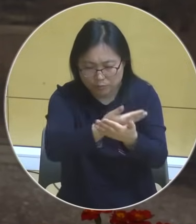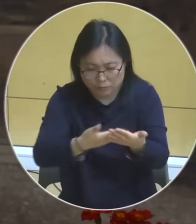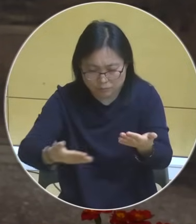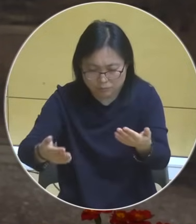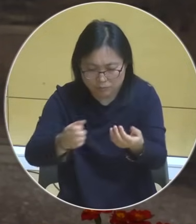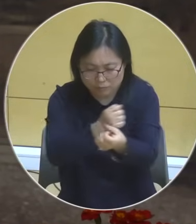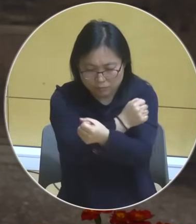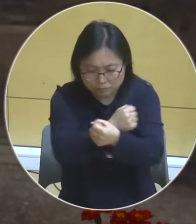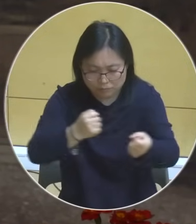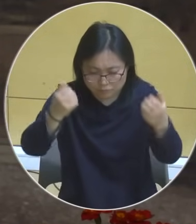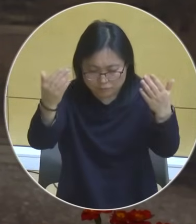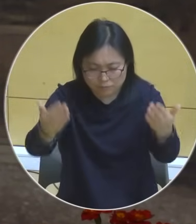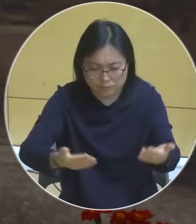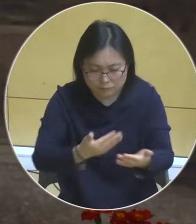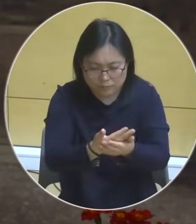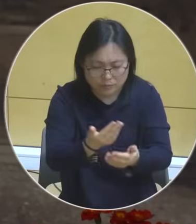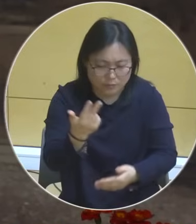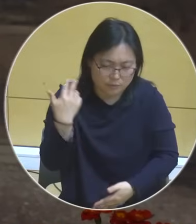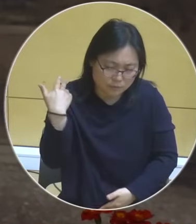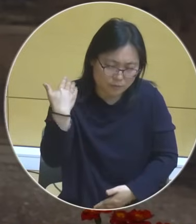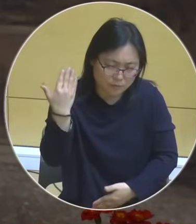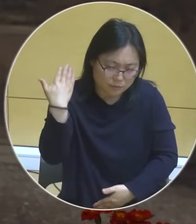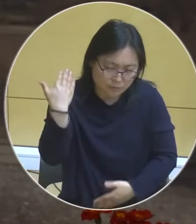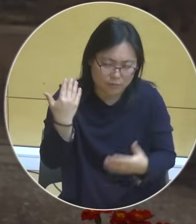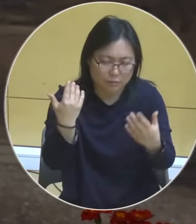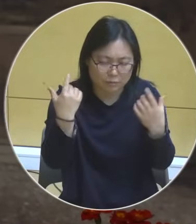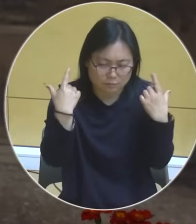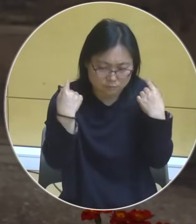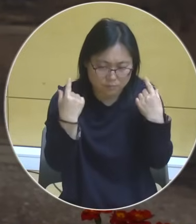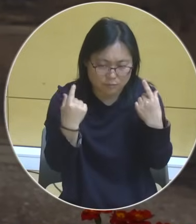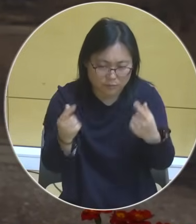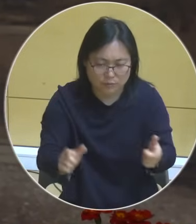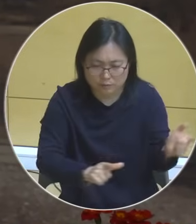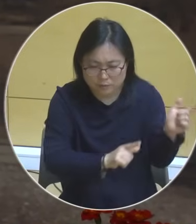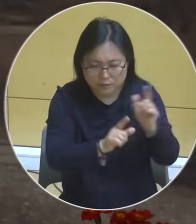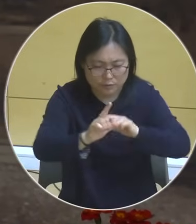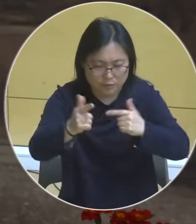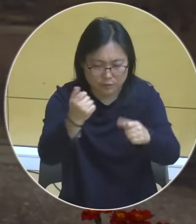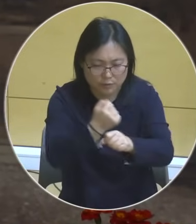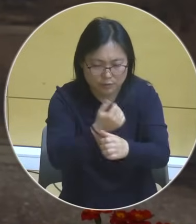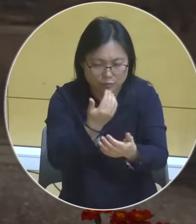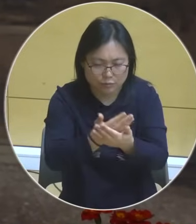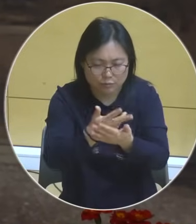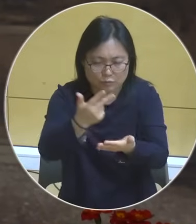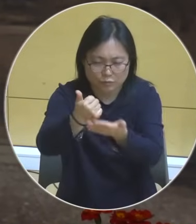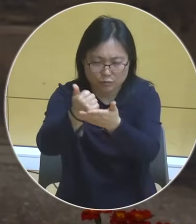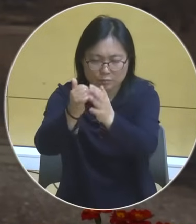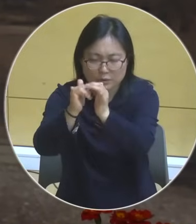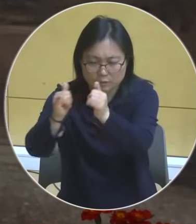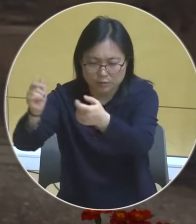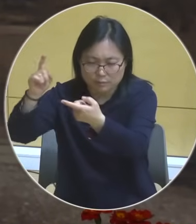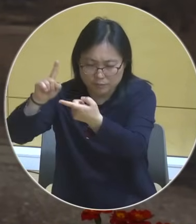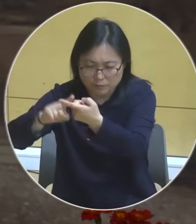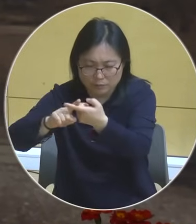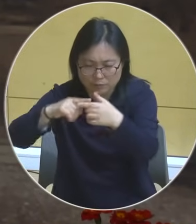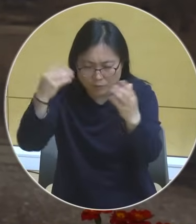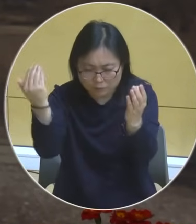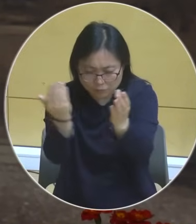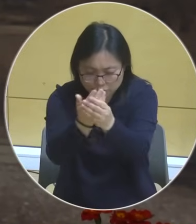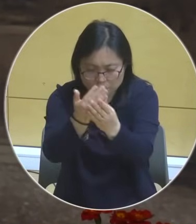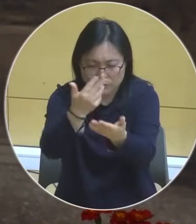주옵소서. 이전과 같이 살게 하지 마시고 주님의 백성답게 온전한 믿음의 자녀로 살게 하여